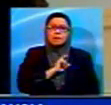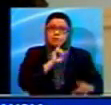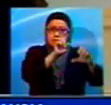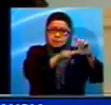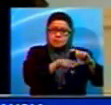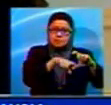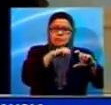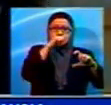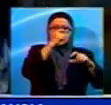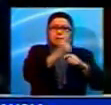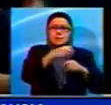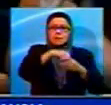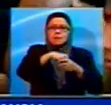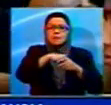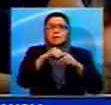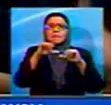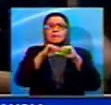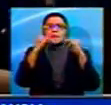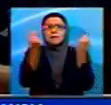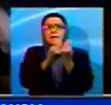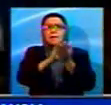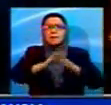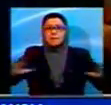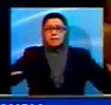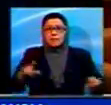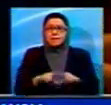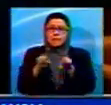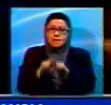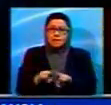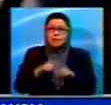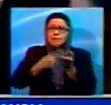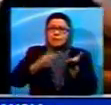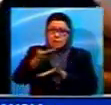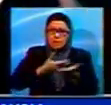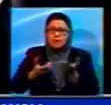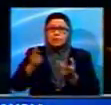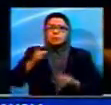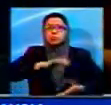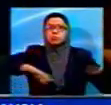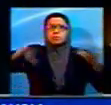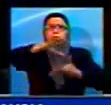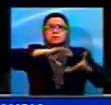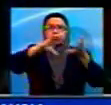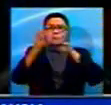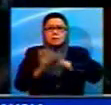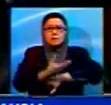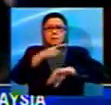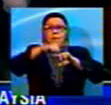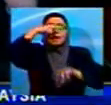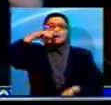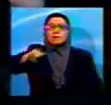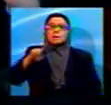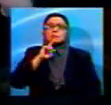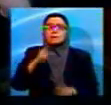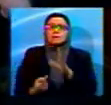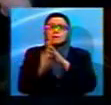keselamatan negara turut dibincangkan ialah pergolakan di Thailand yang menimbulkan kebimbangan situsa agong itu antara